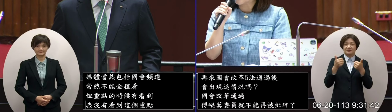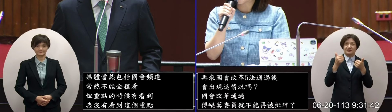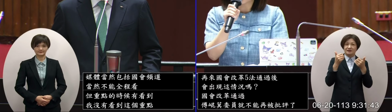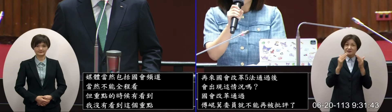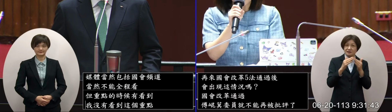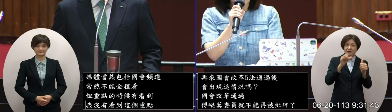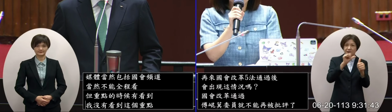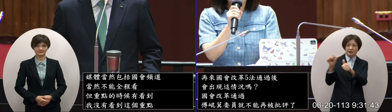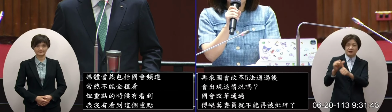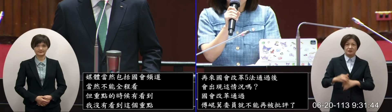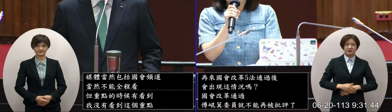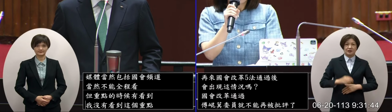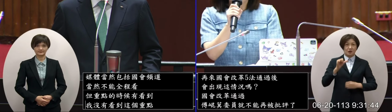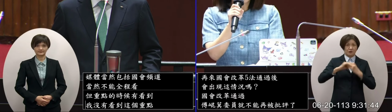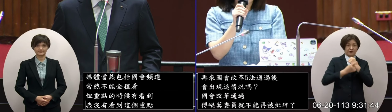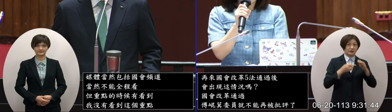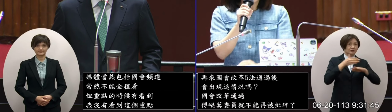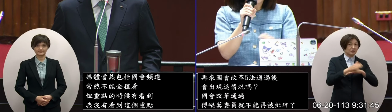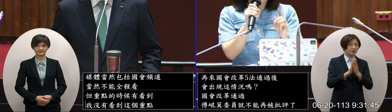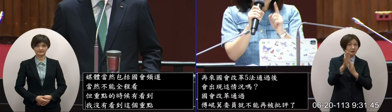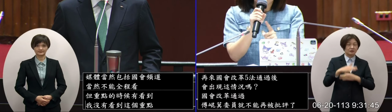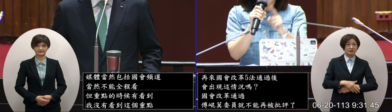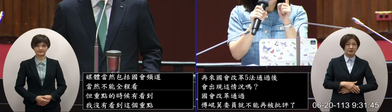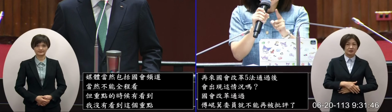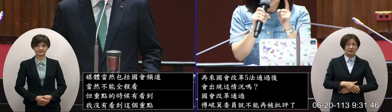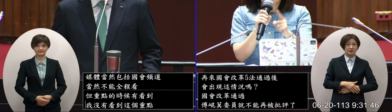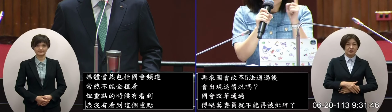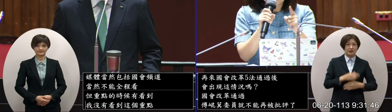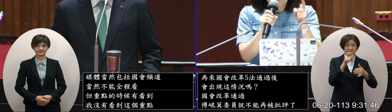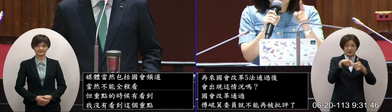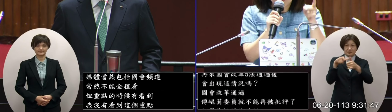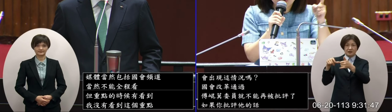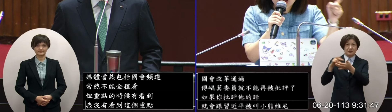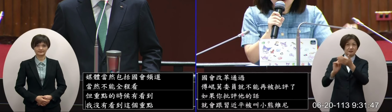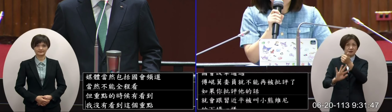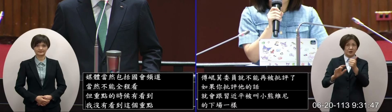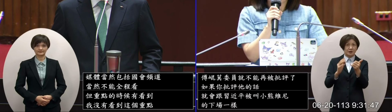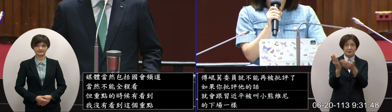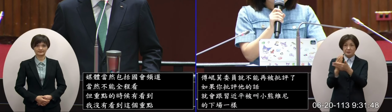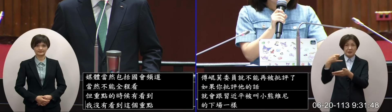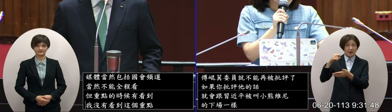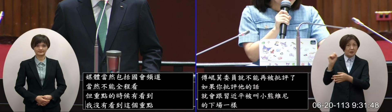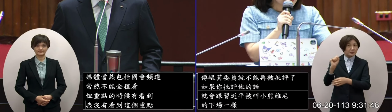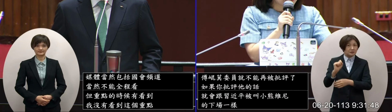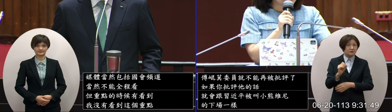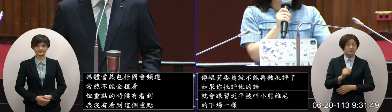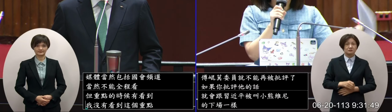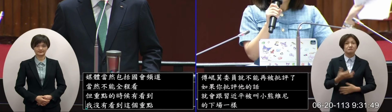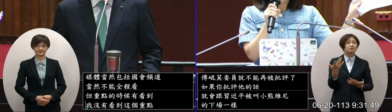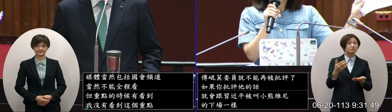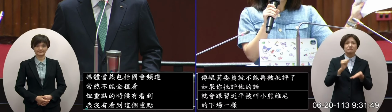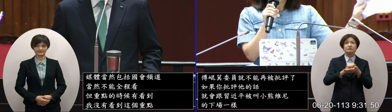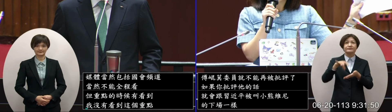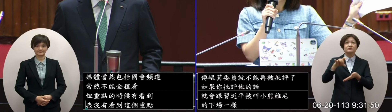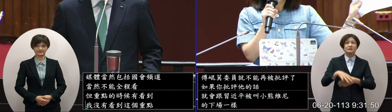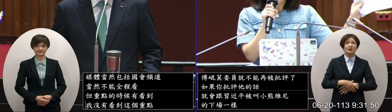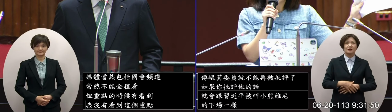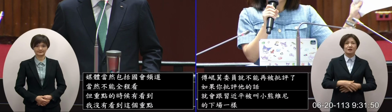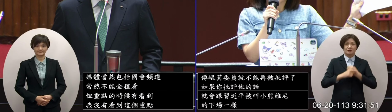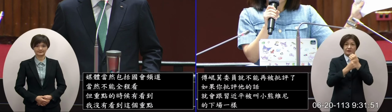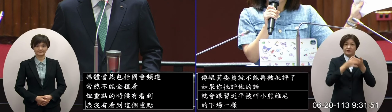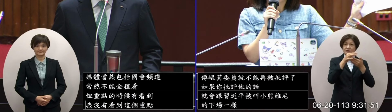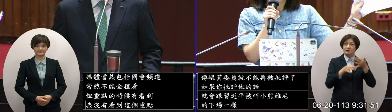国会改革无法通过之后，我们就不能再批评任何立法委员了吗？请问在哪里？我们在法条里